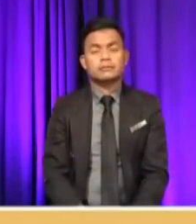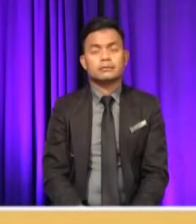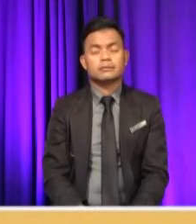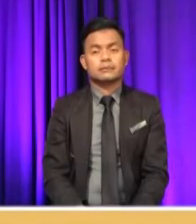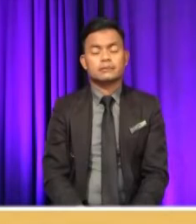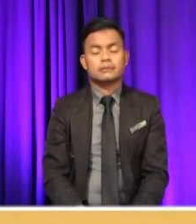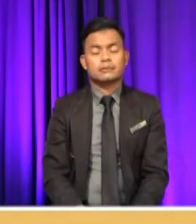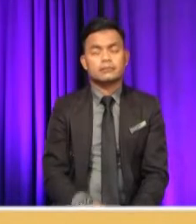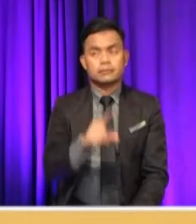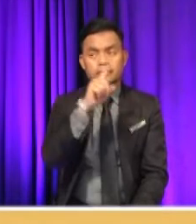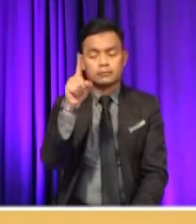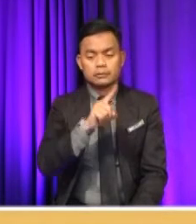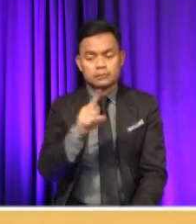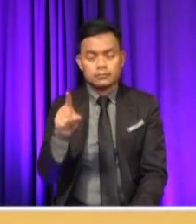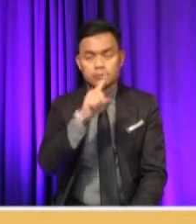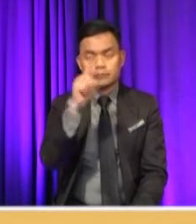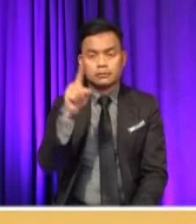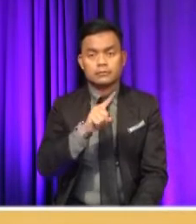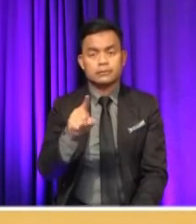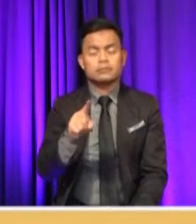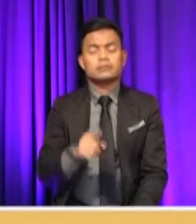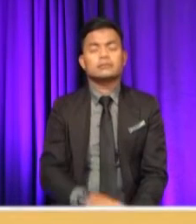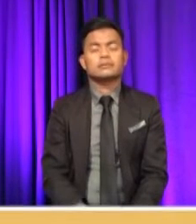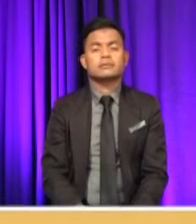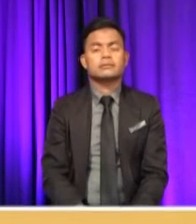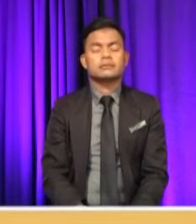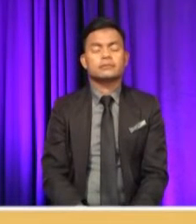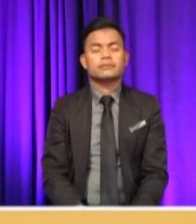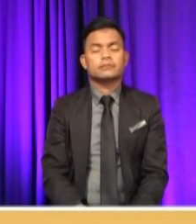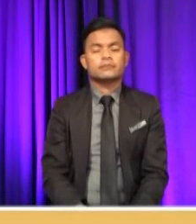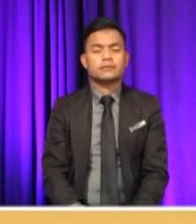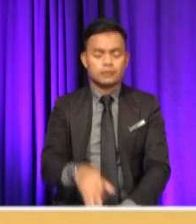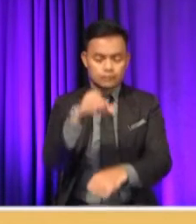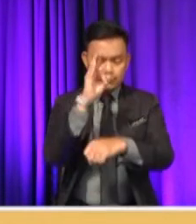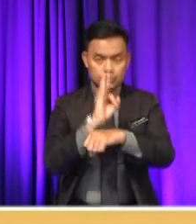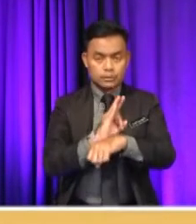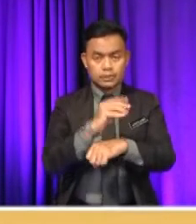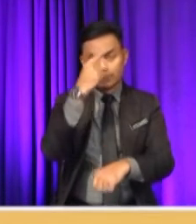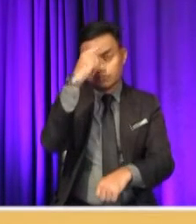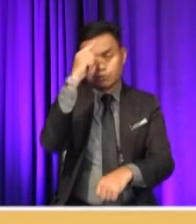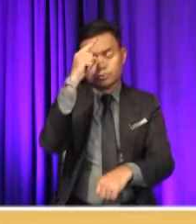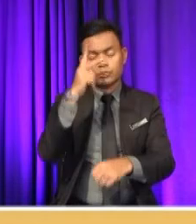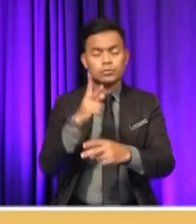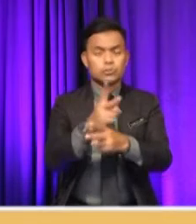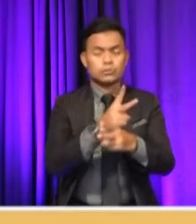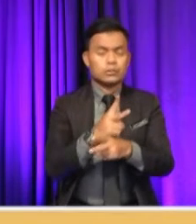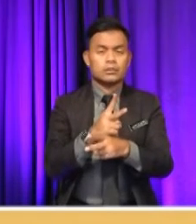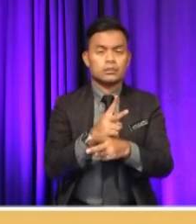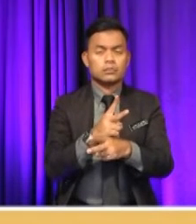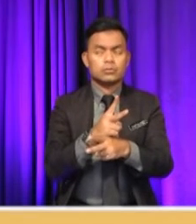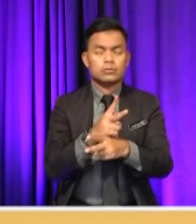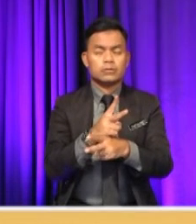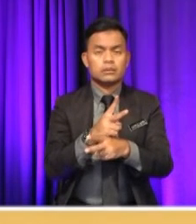Yang zigzag tu simbol spring. Baik. Okey, fungsi dia mengawal arah aliran udara termampat